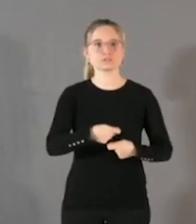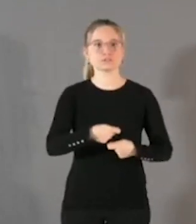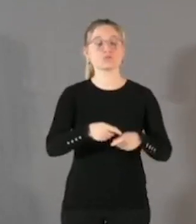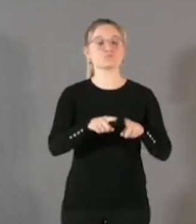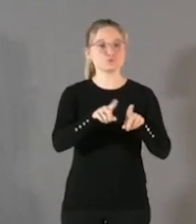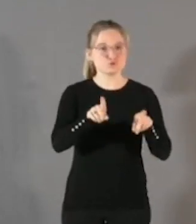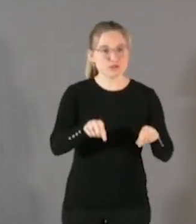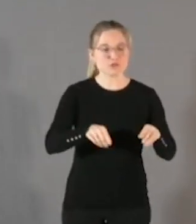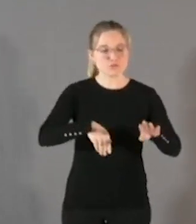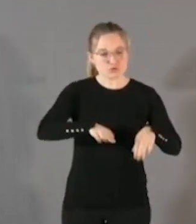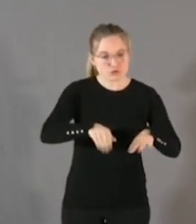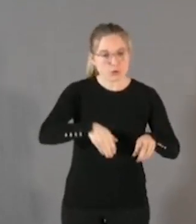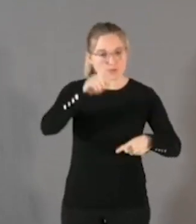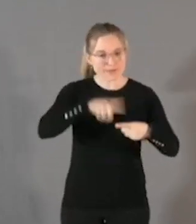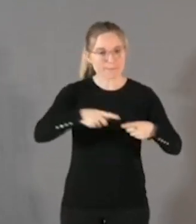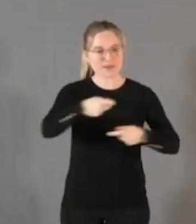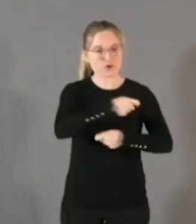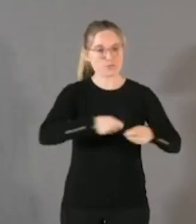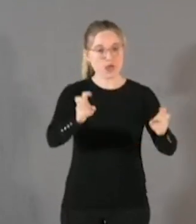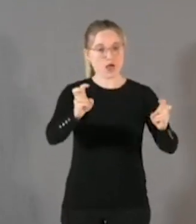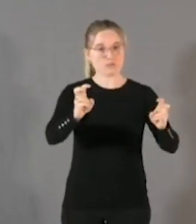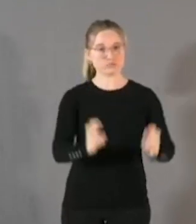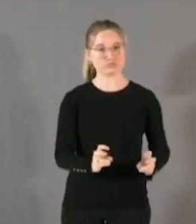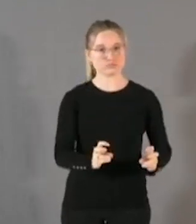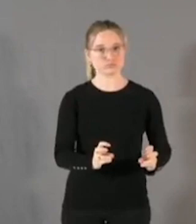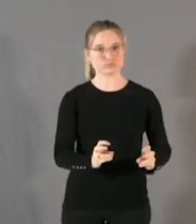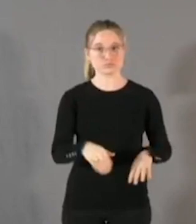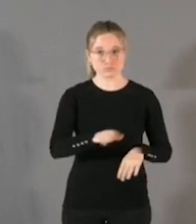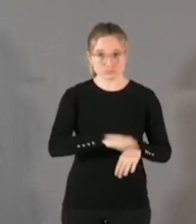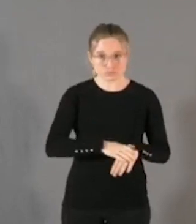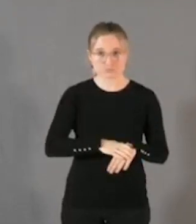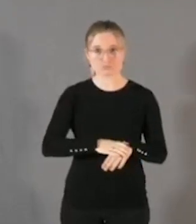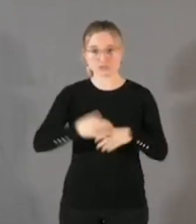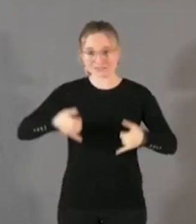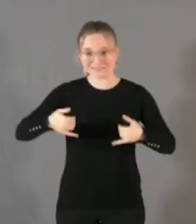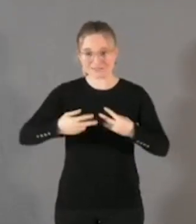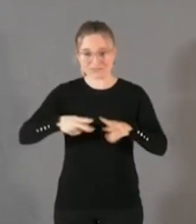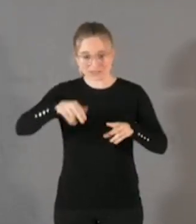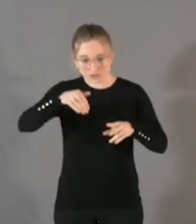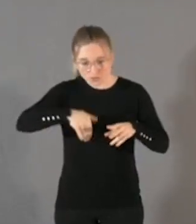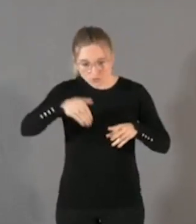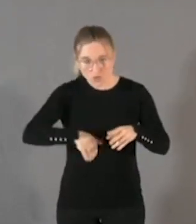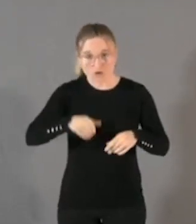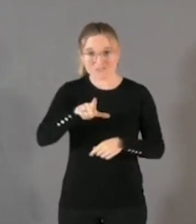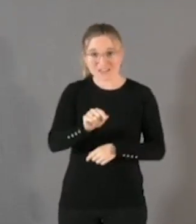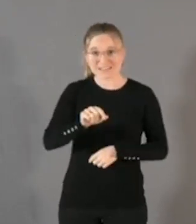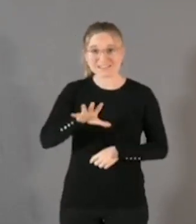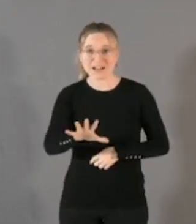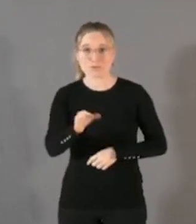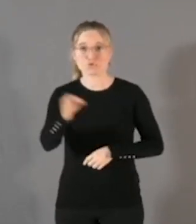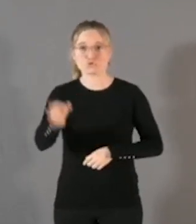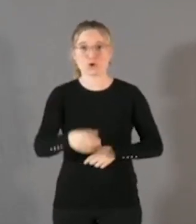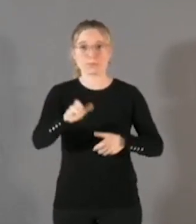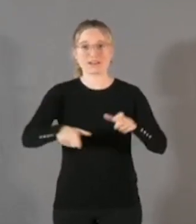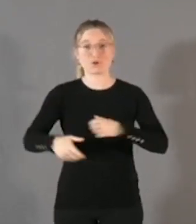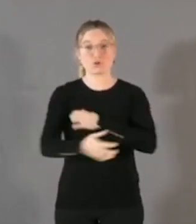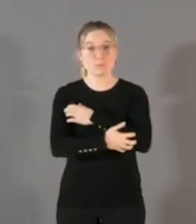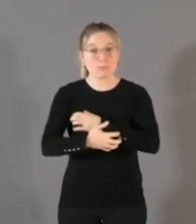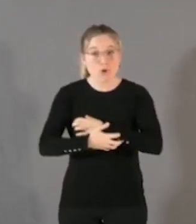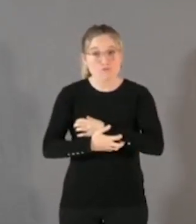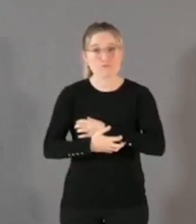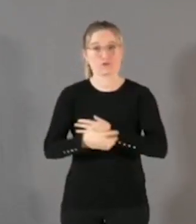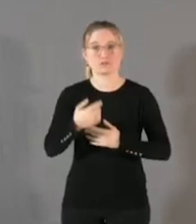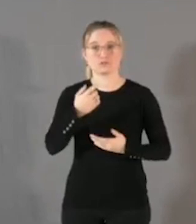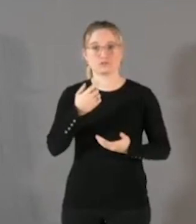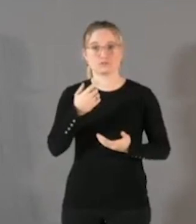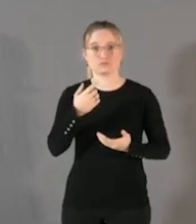pour l'économie dans une ville qui compte 25% de pauvres, une diminution donc de